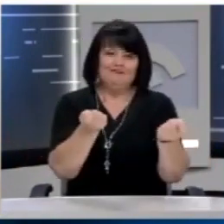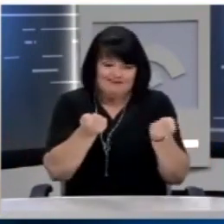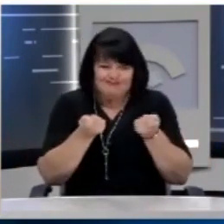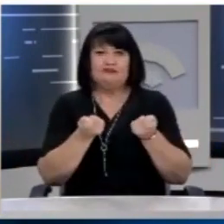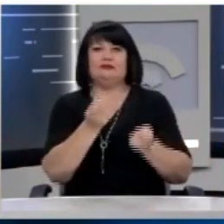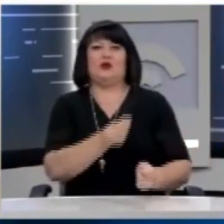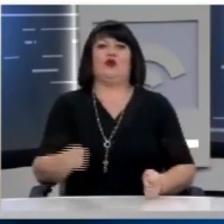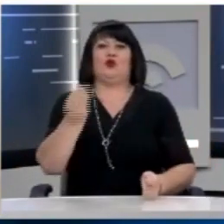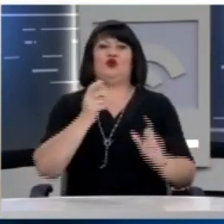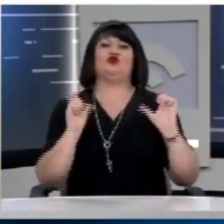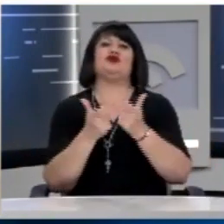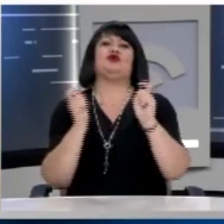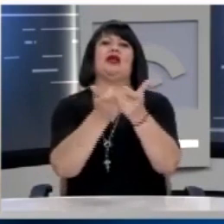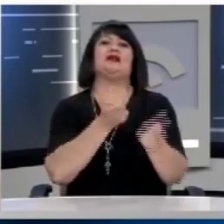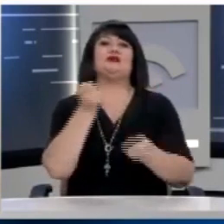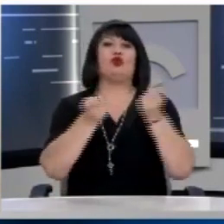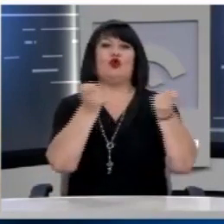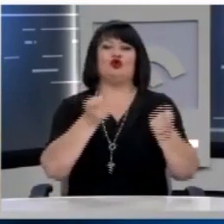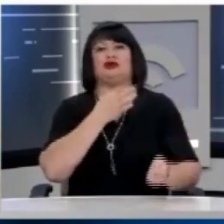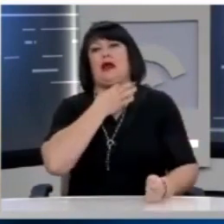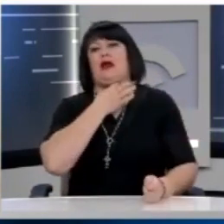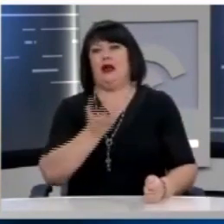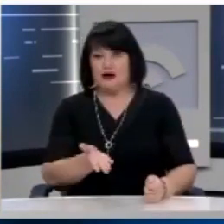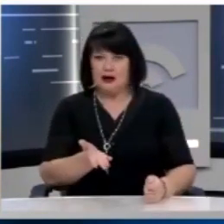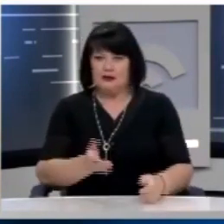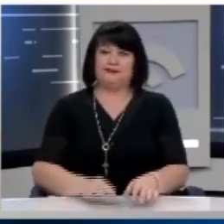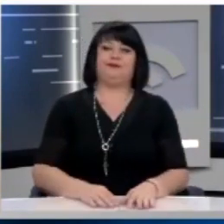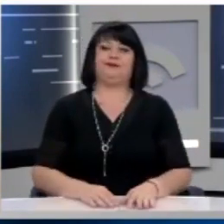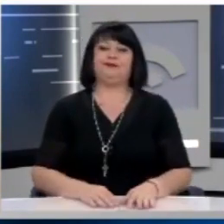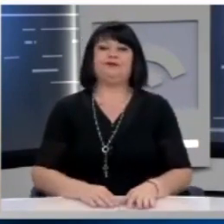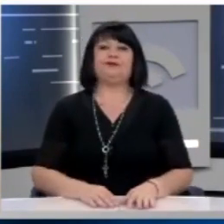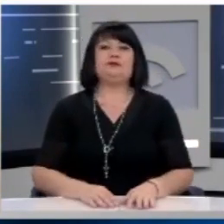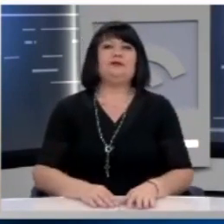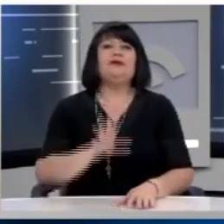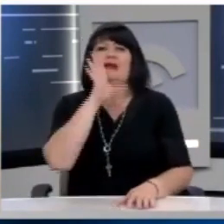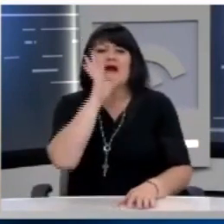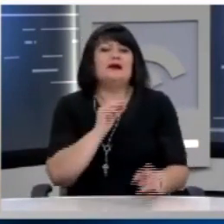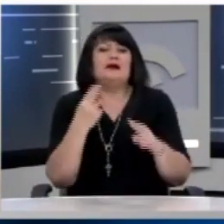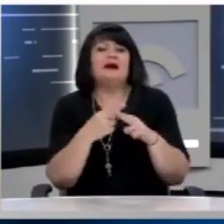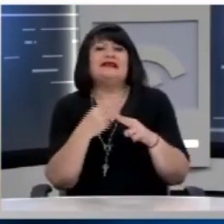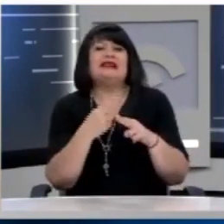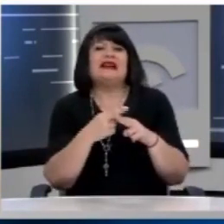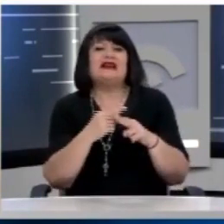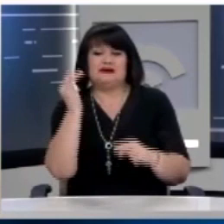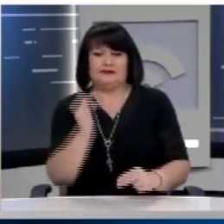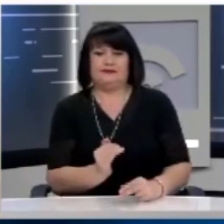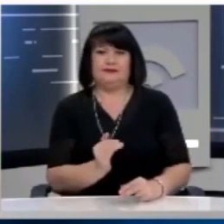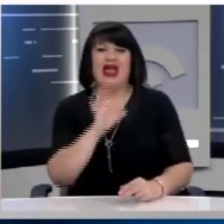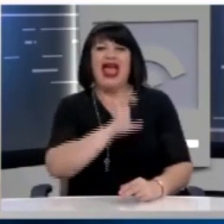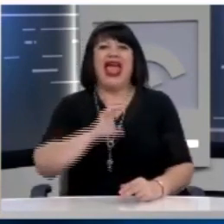στα υπερχρεωμένα λαϊκά νοικοκυριά, την αύξηση των αντικειμενικών αξιών που θα εξαφανίσει την όποια μείωση